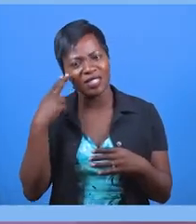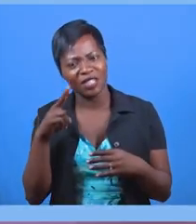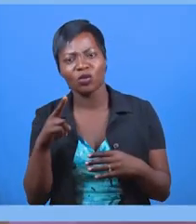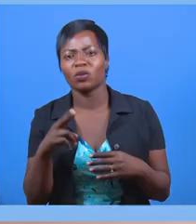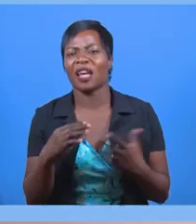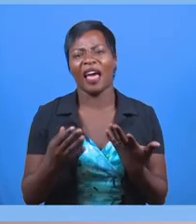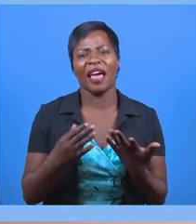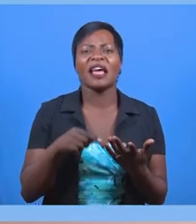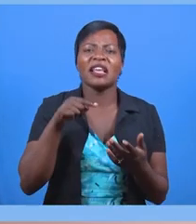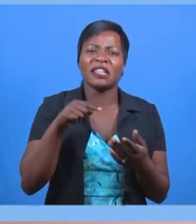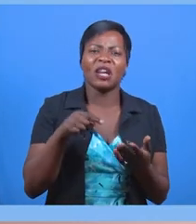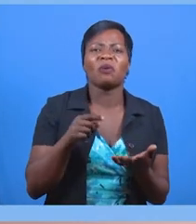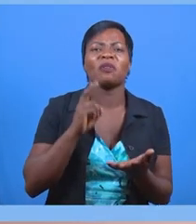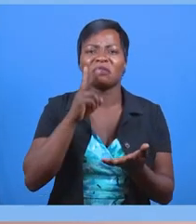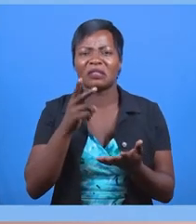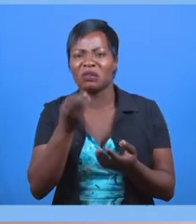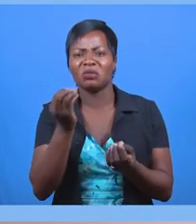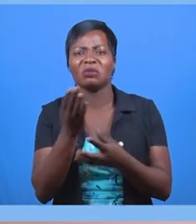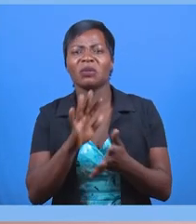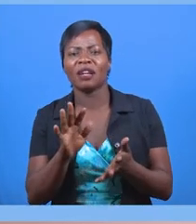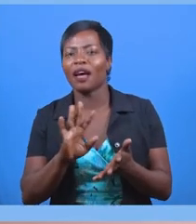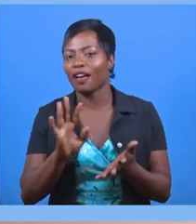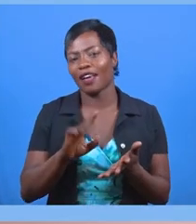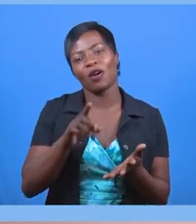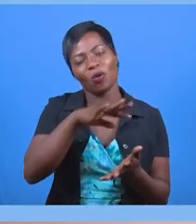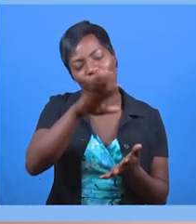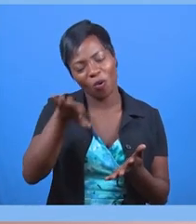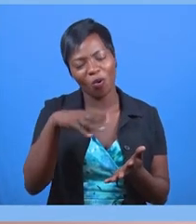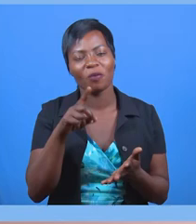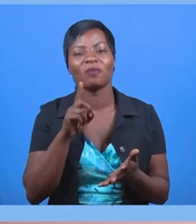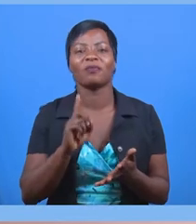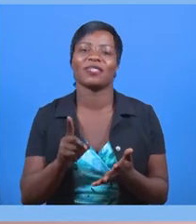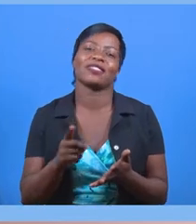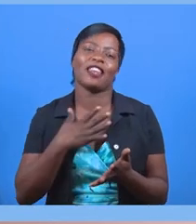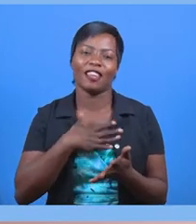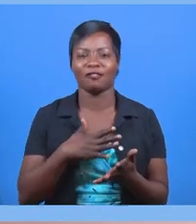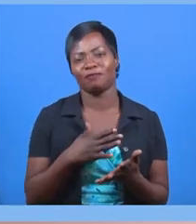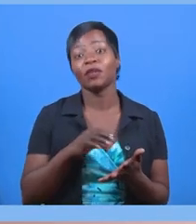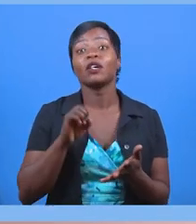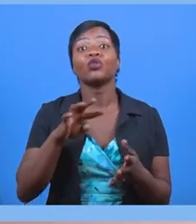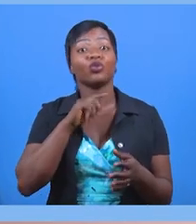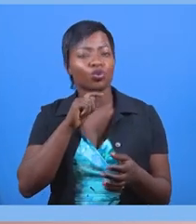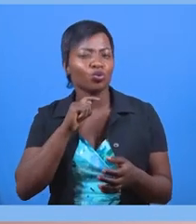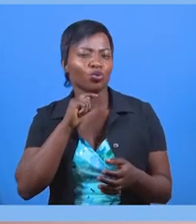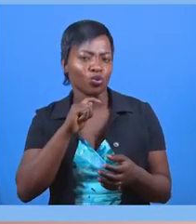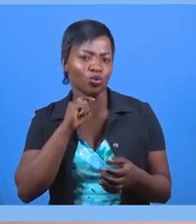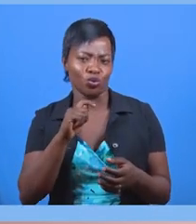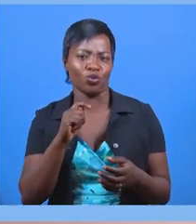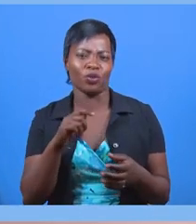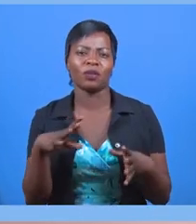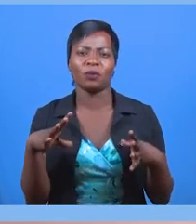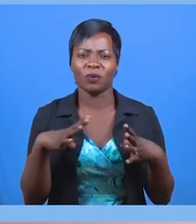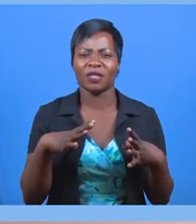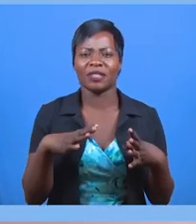mumwe musi tiri kumuona achidi achipedza dura. Ndizvozvo mashoko makukuta ari kutaurwa kuti aiwa ngatiendei